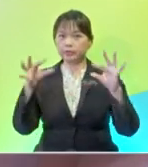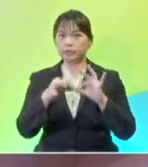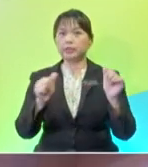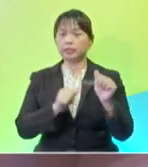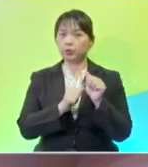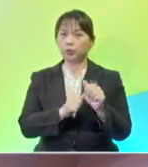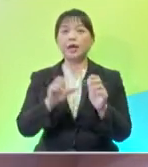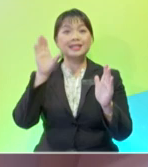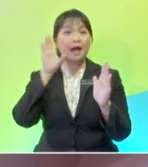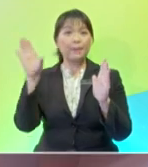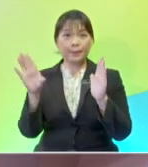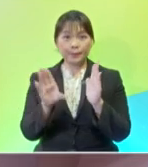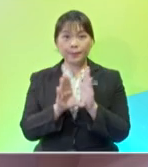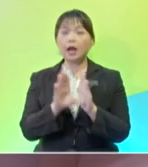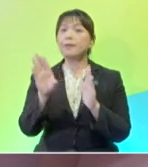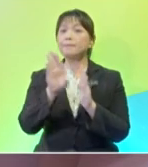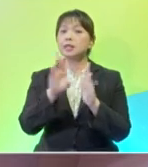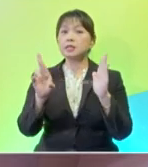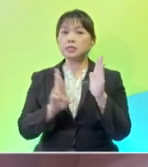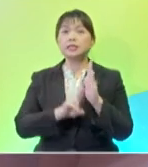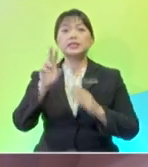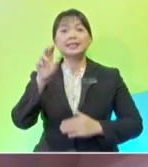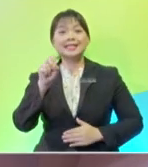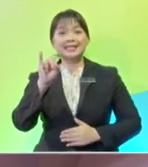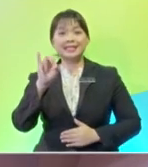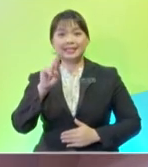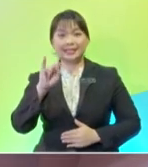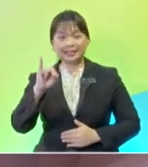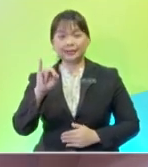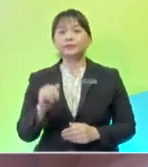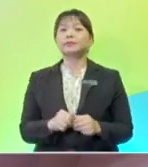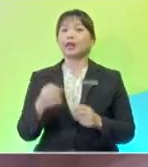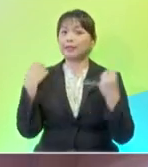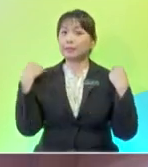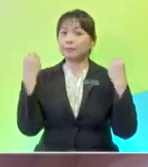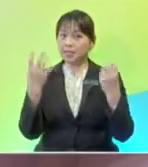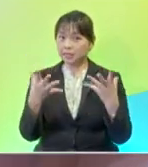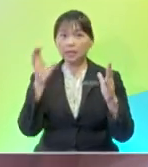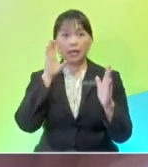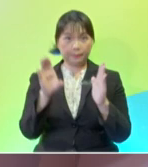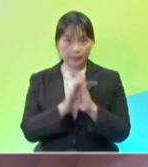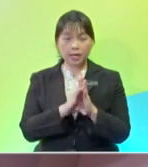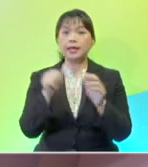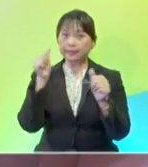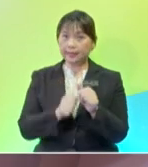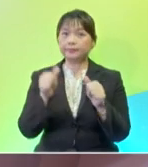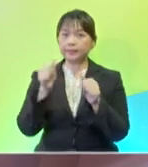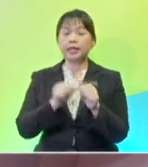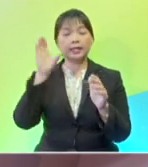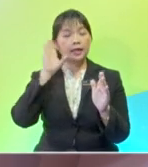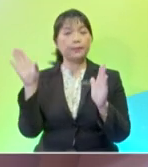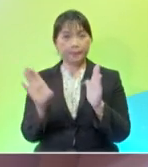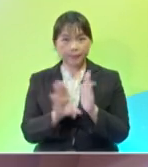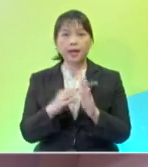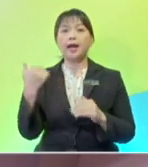besiri Ah coba tadi kan banyak banyak gambar setiap gambar ada cerita dia seterusnya